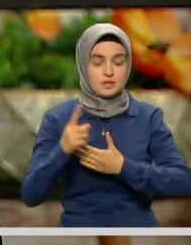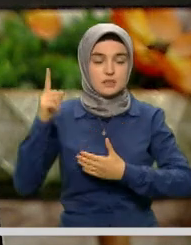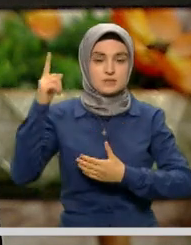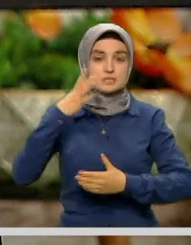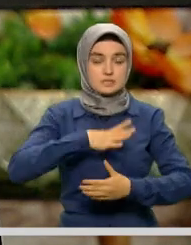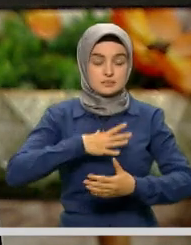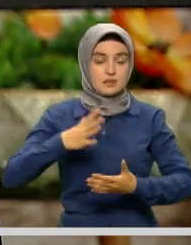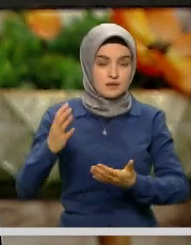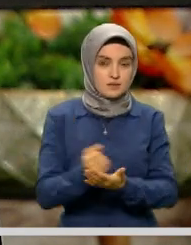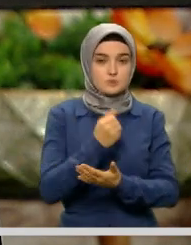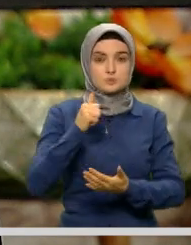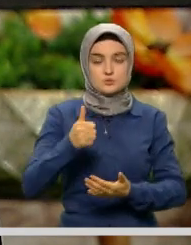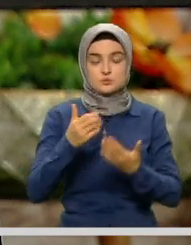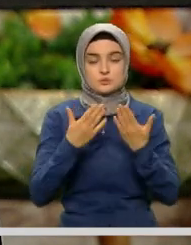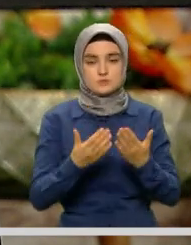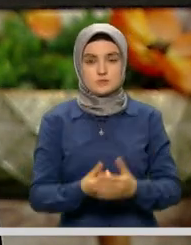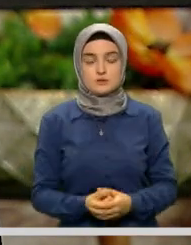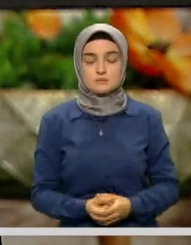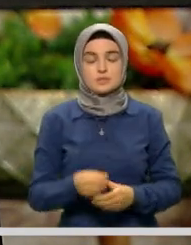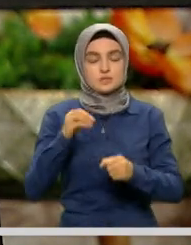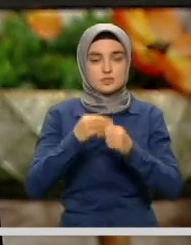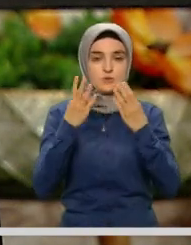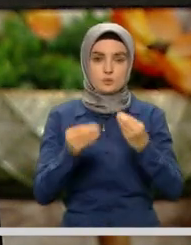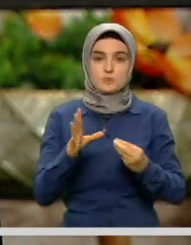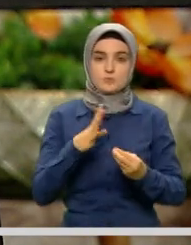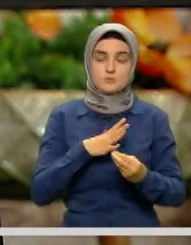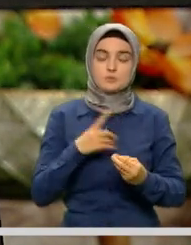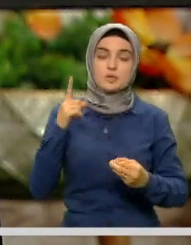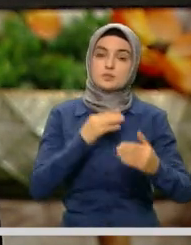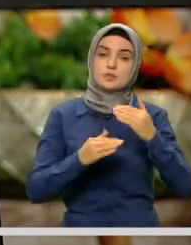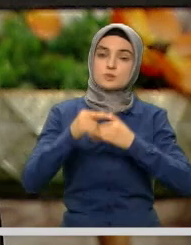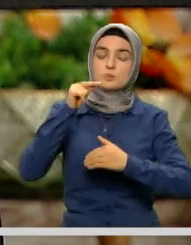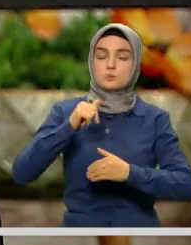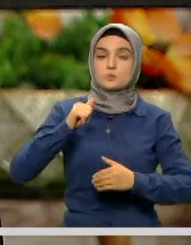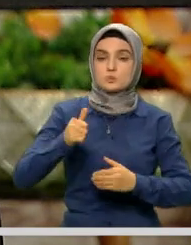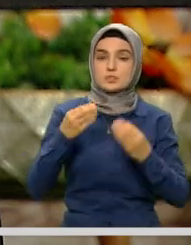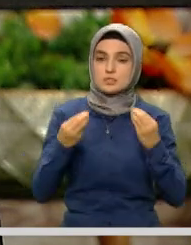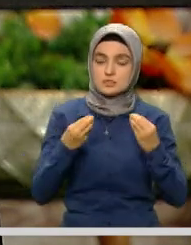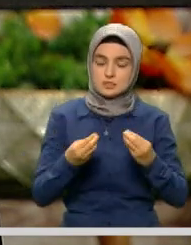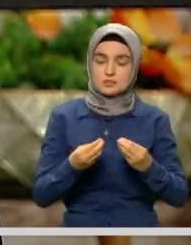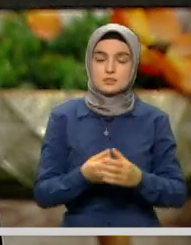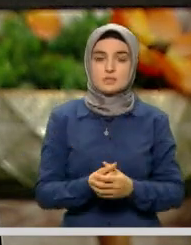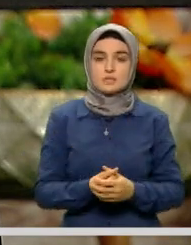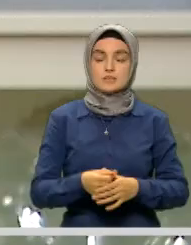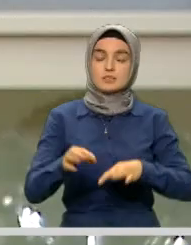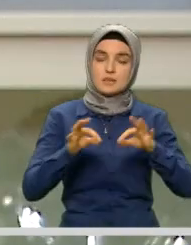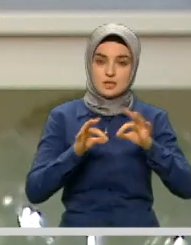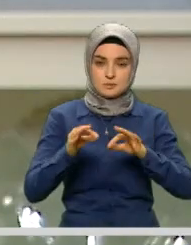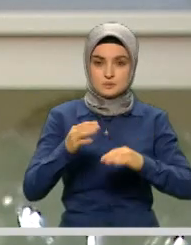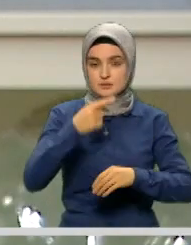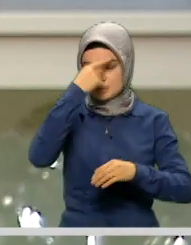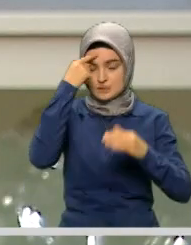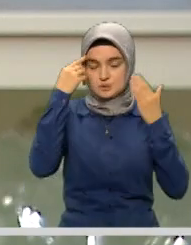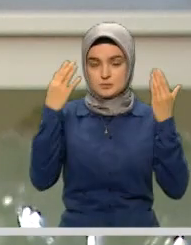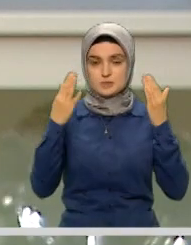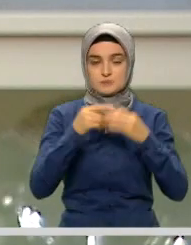lütfuyla elde edeceğimiz günler içerisindeyiz. Cenab-ı Hak bu günleri çok iyi istifade ederek değerlendirmeyi nasip etsin